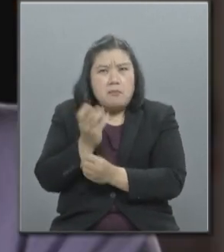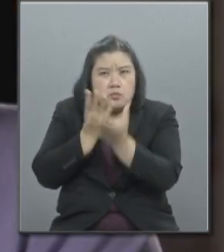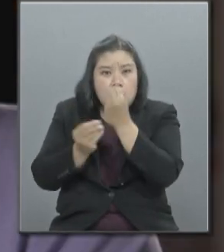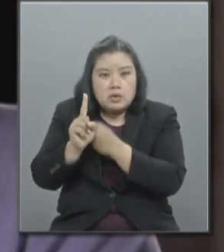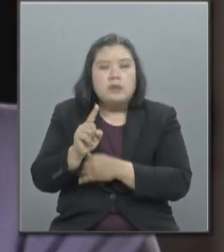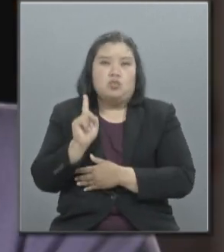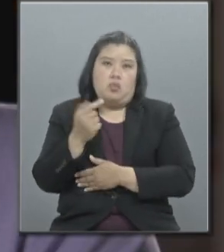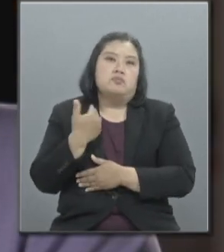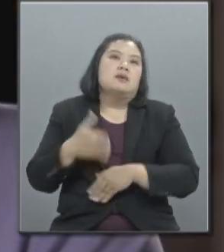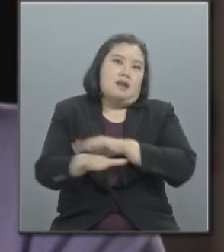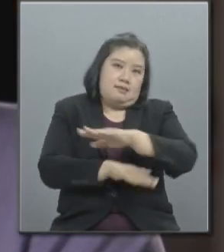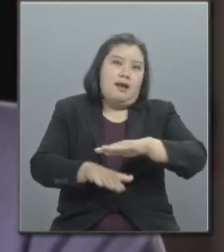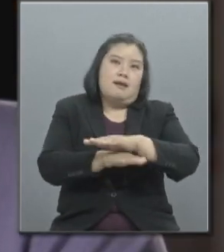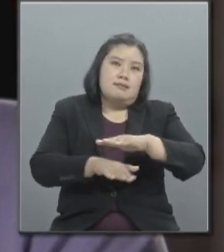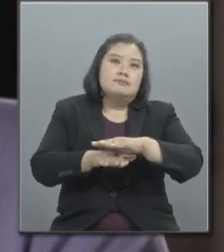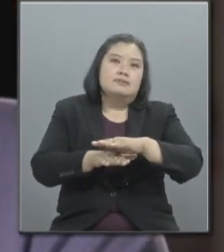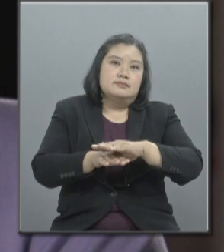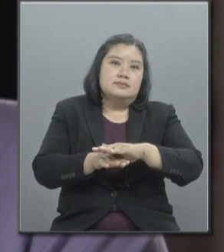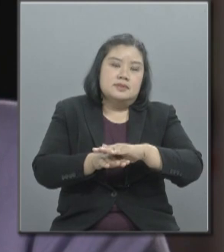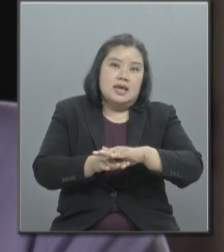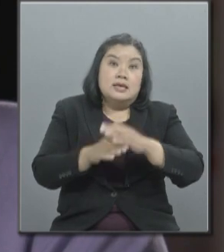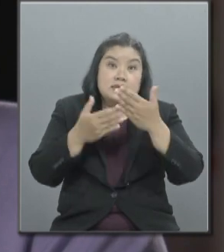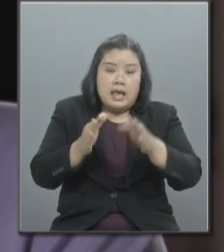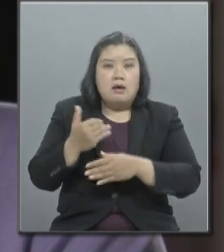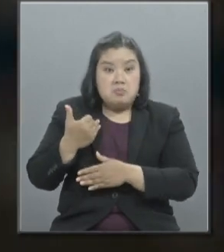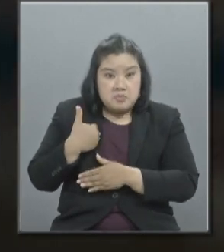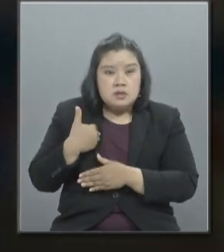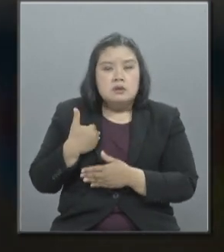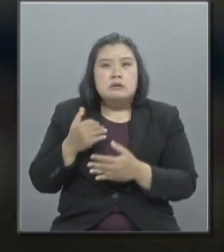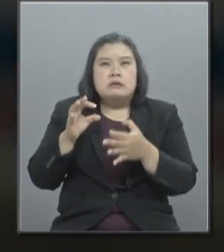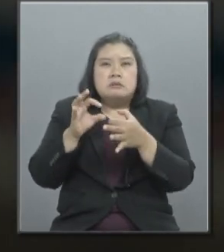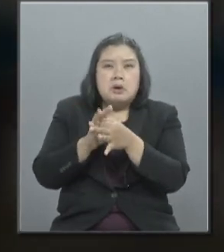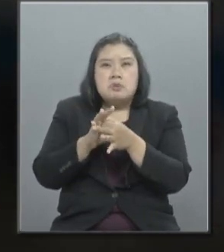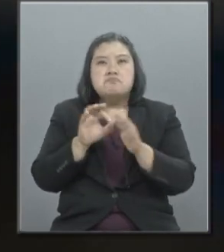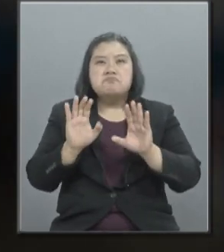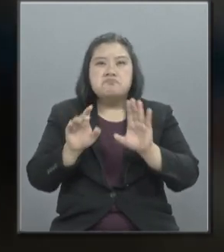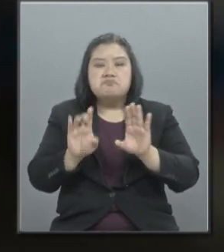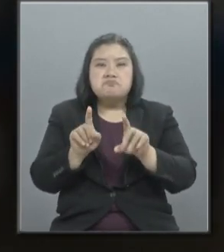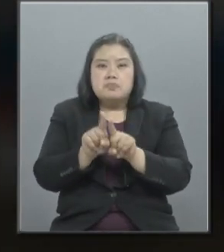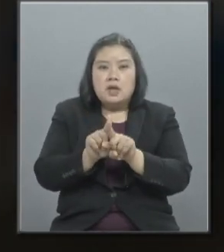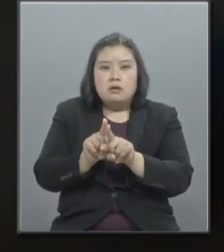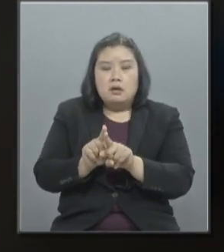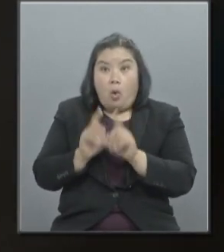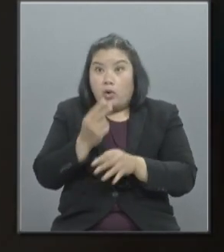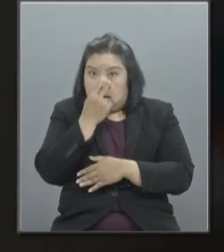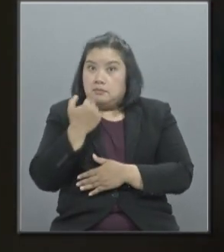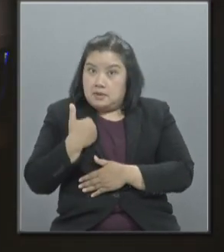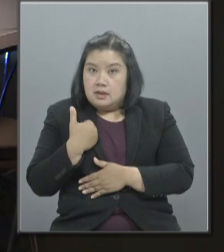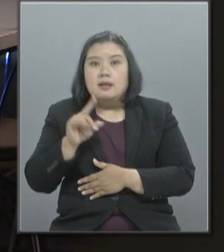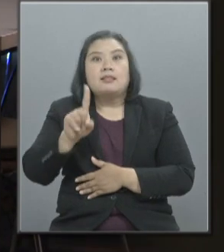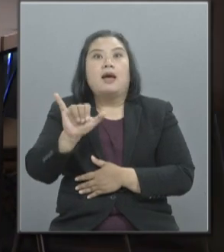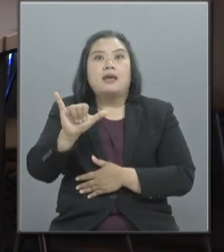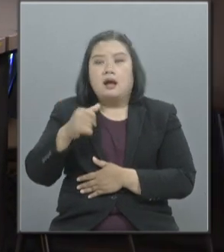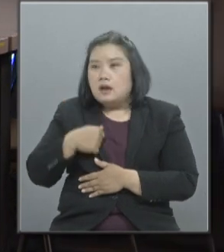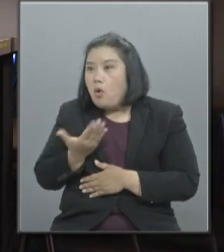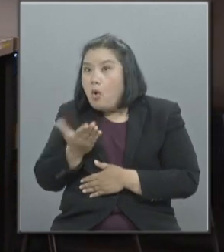หลักฐานที่ยังหลงเหลืออยู่บางครั้งเหตุการณ์เกิดขึ้นในช่วงเวลาที่ยังมีคนที่อยู่ในเหตุการณ์ยังมีชีวิตอยู่เราก็ต้องเข้